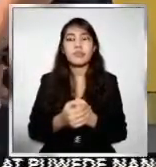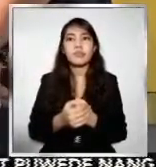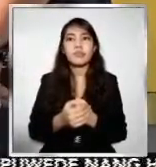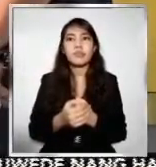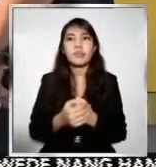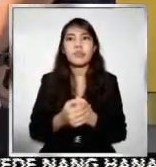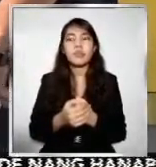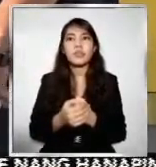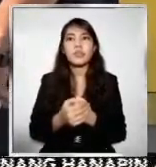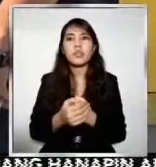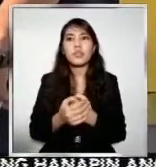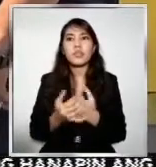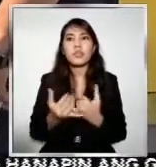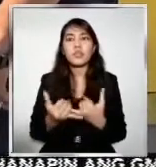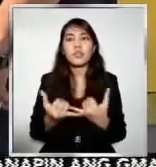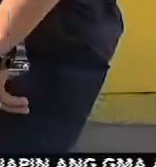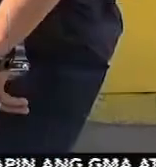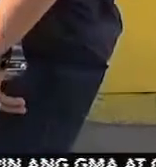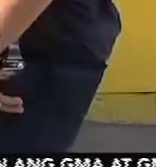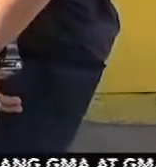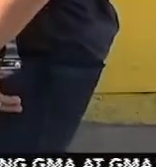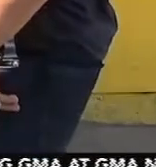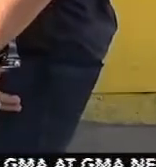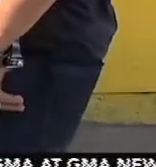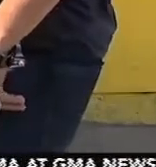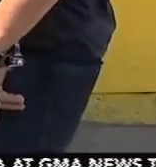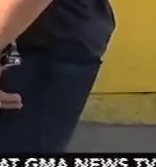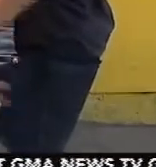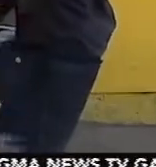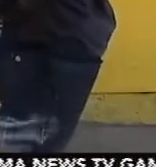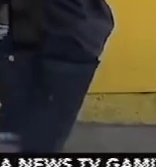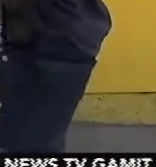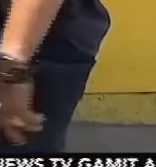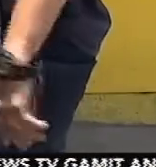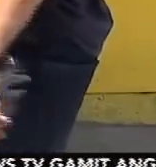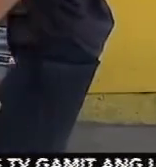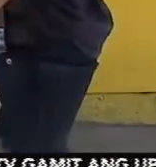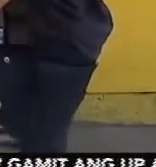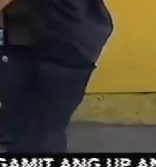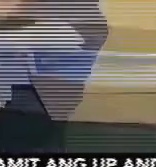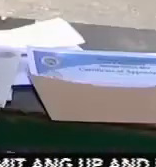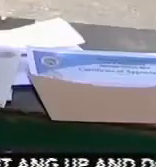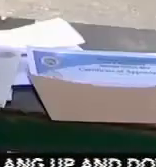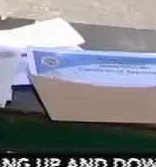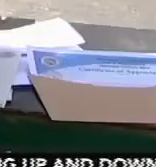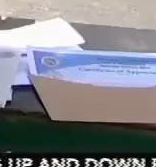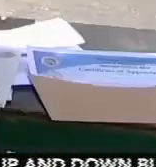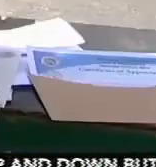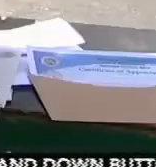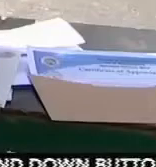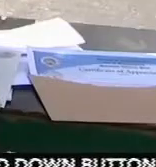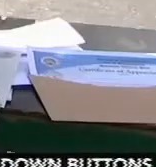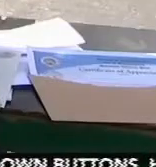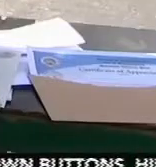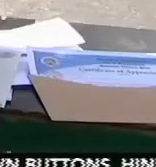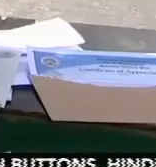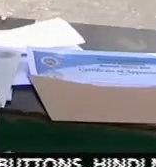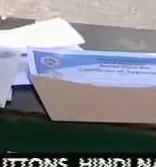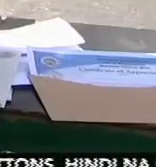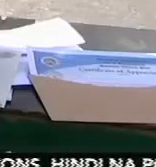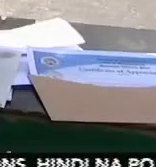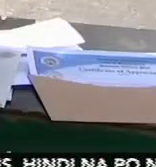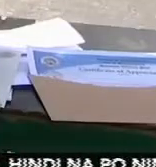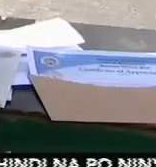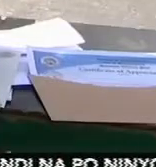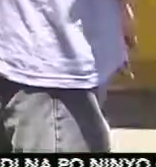dinalaw. So isasoli nyo na lang ngayon? Oo. Para mapakinabangan ng iba. Mula raw kagabi, higit 20 na